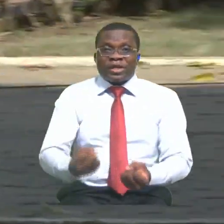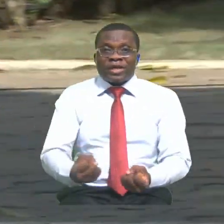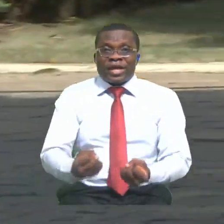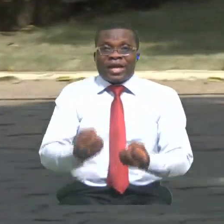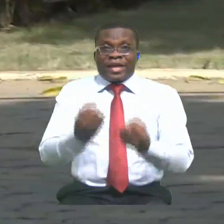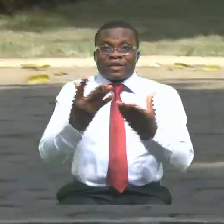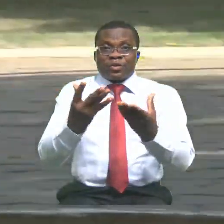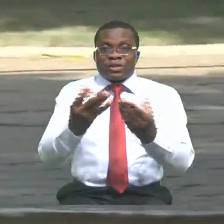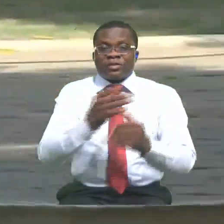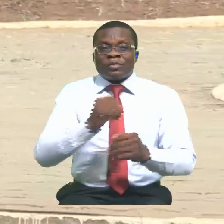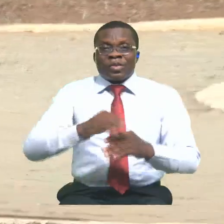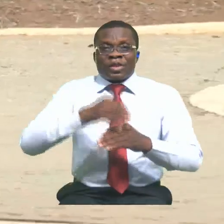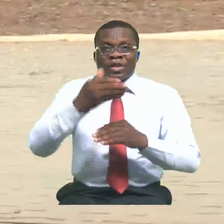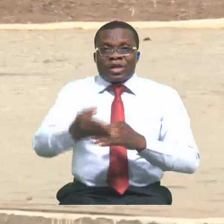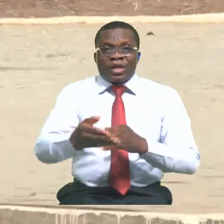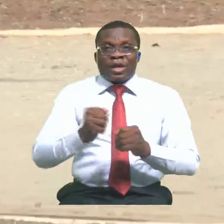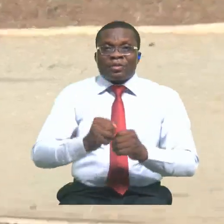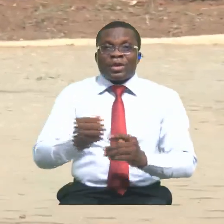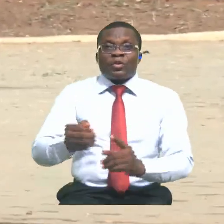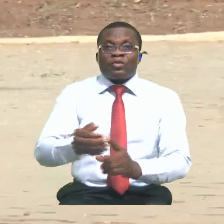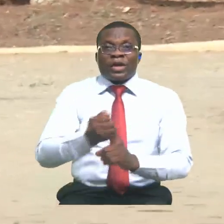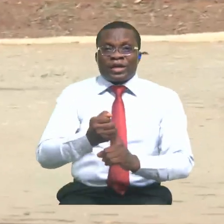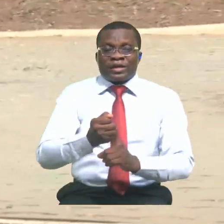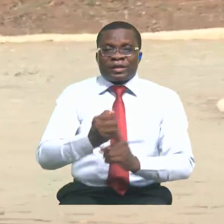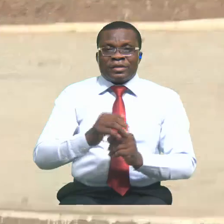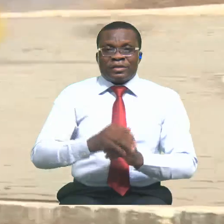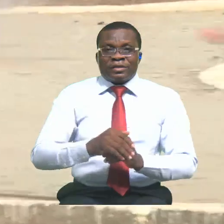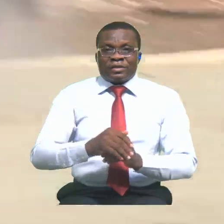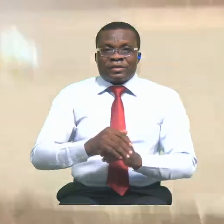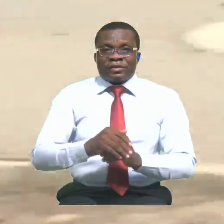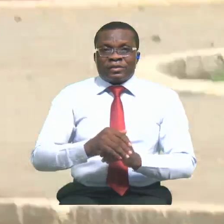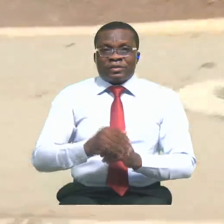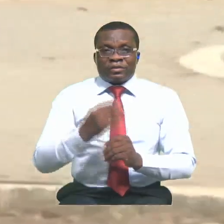et ensuite le disloquer.